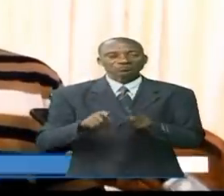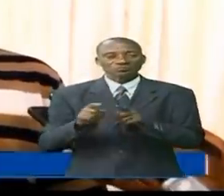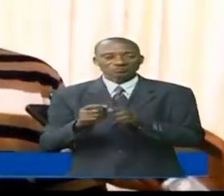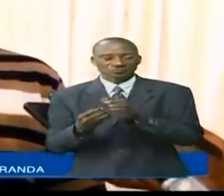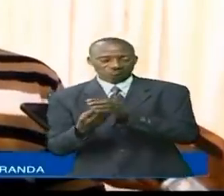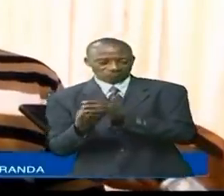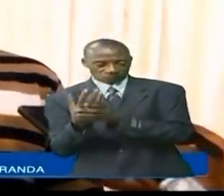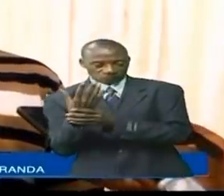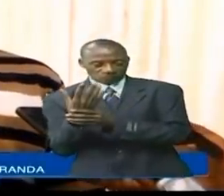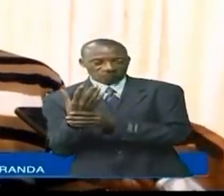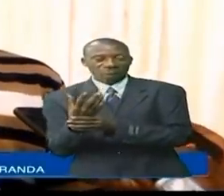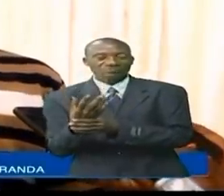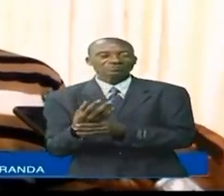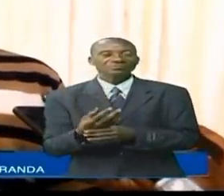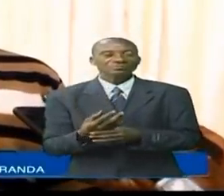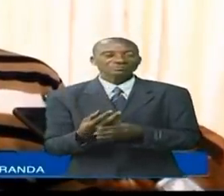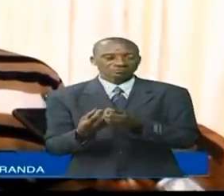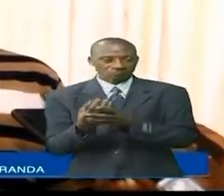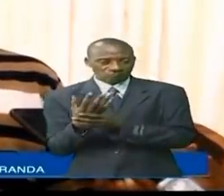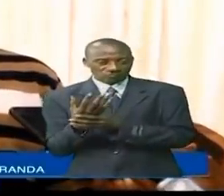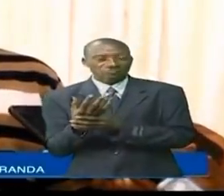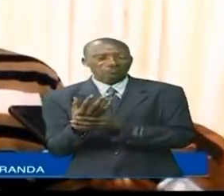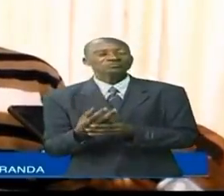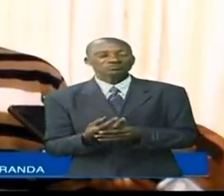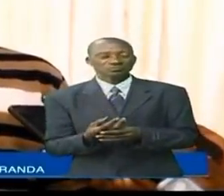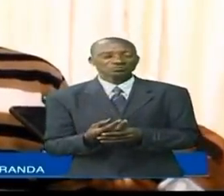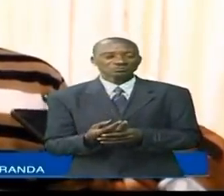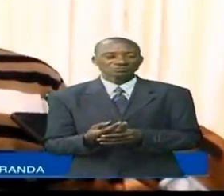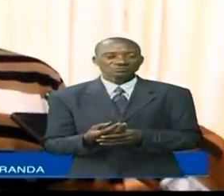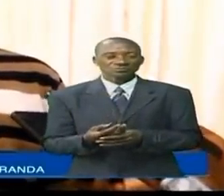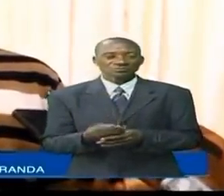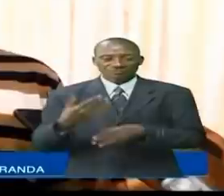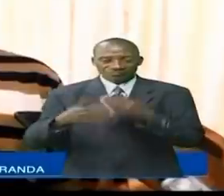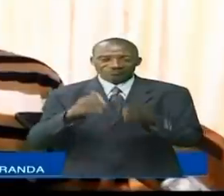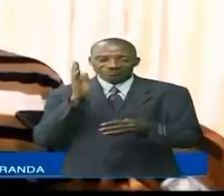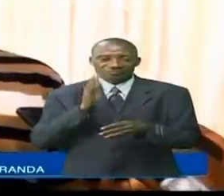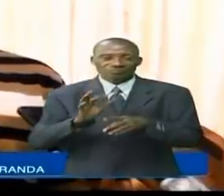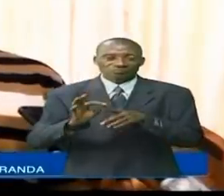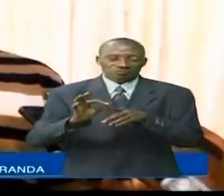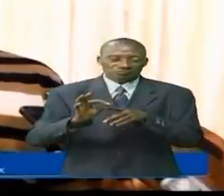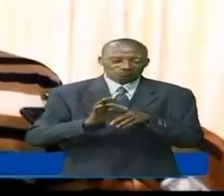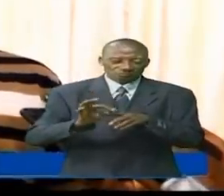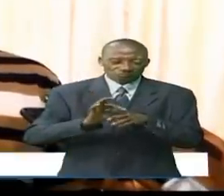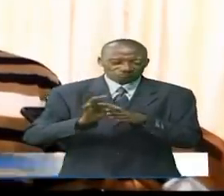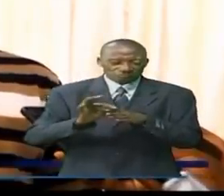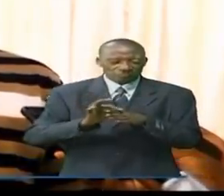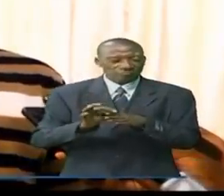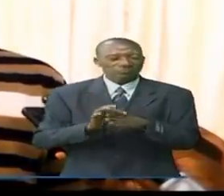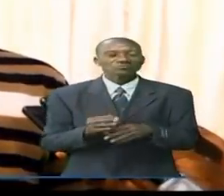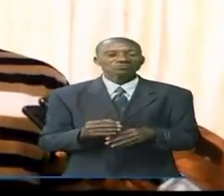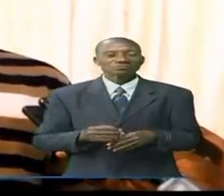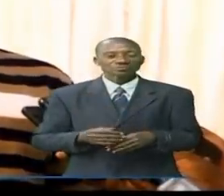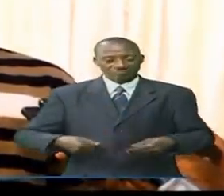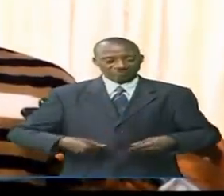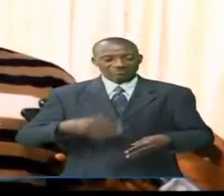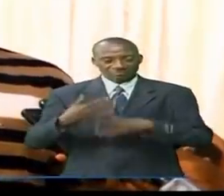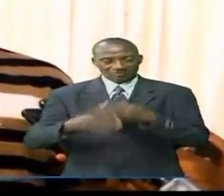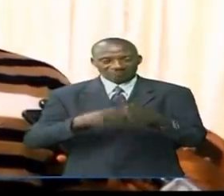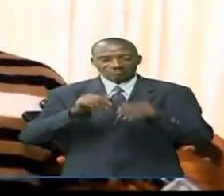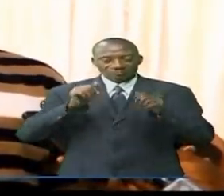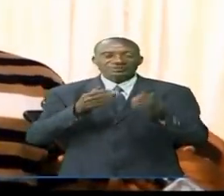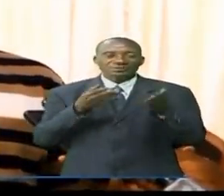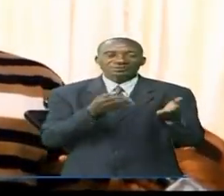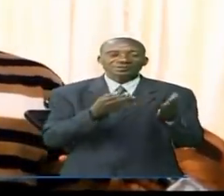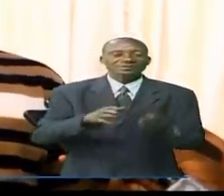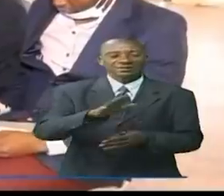pourra recevoir de cette formation ou du travail de ces jeunes pourra aider le pays ou même la ville dans